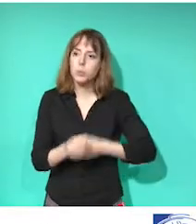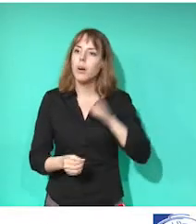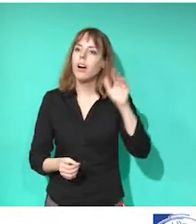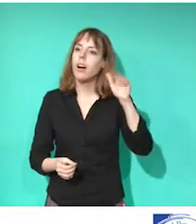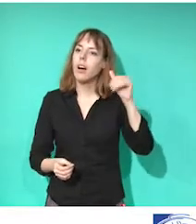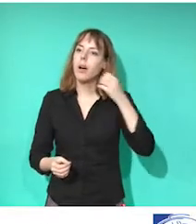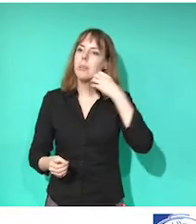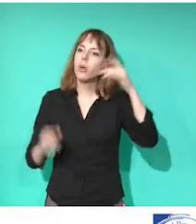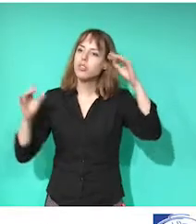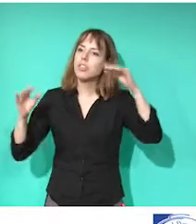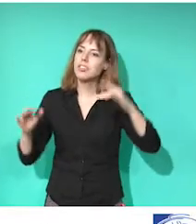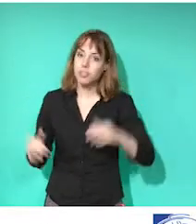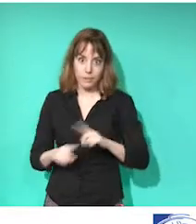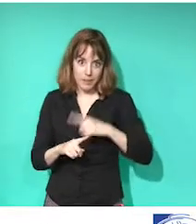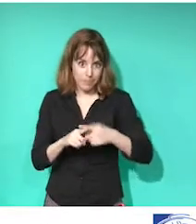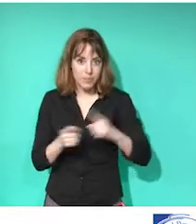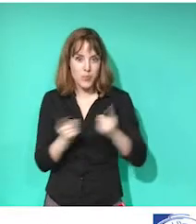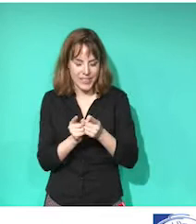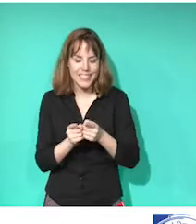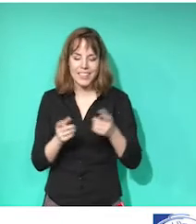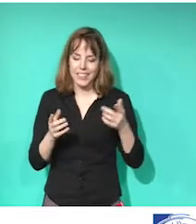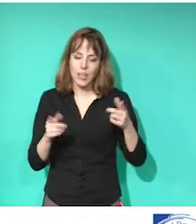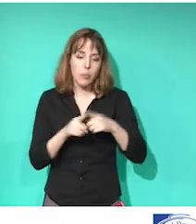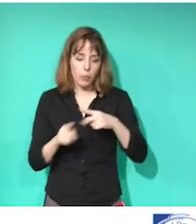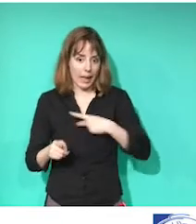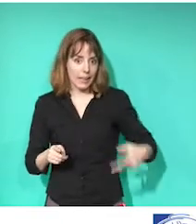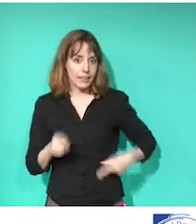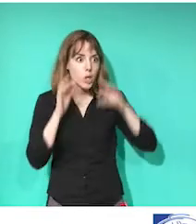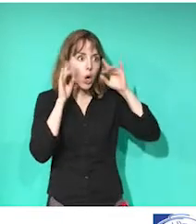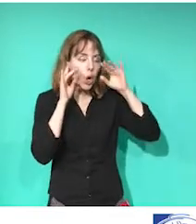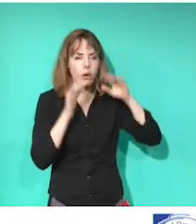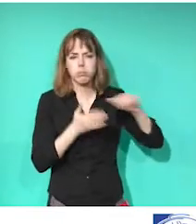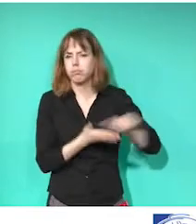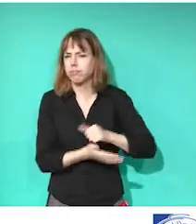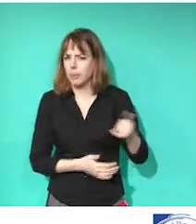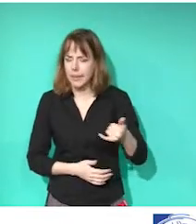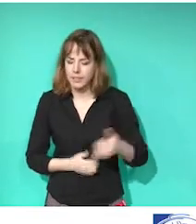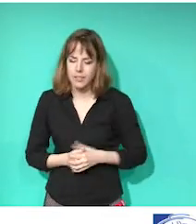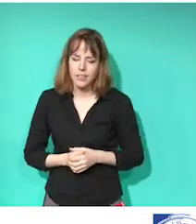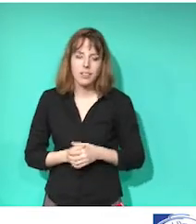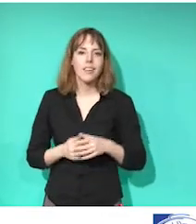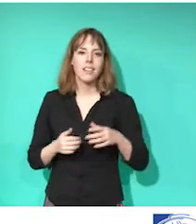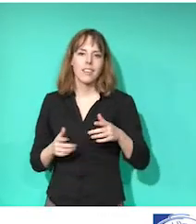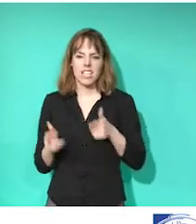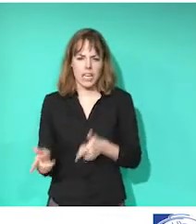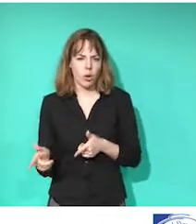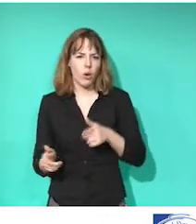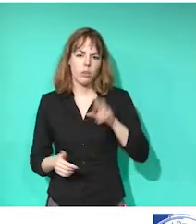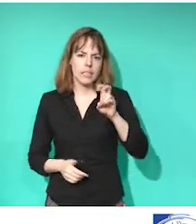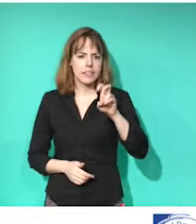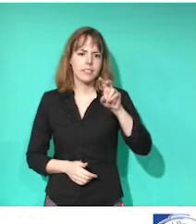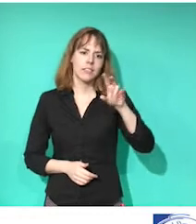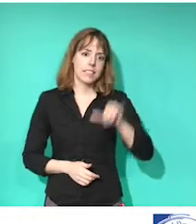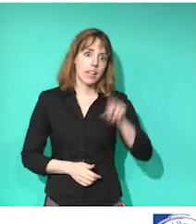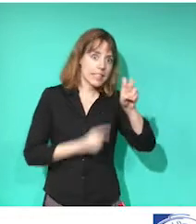Blanche-Neige, un court-métrage pour déconstruire le mythe du prince charmant. Gladiatrice XYX, spectacle vivant